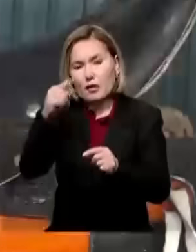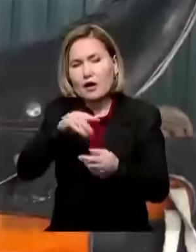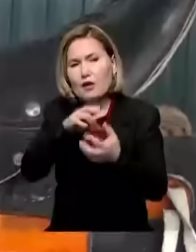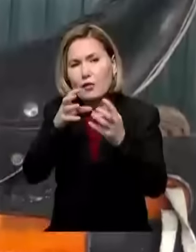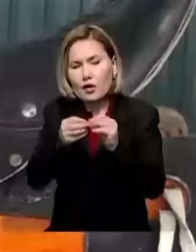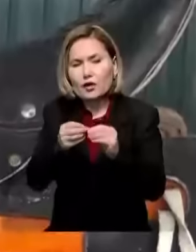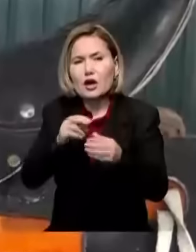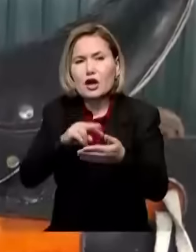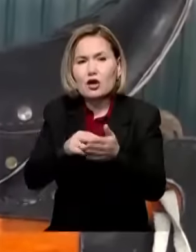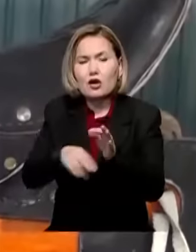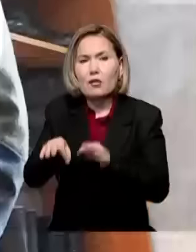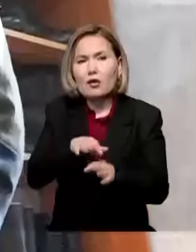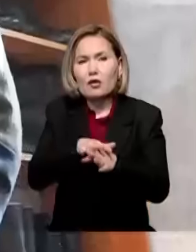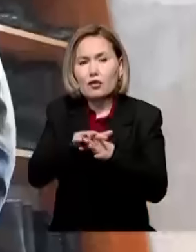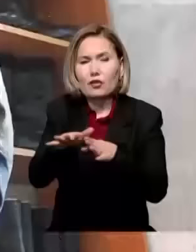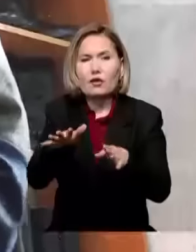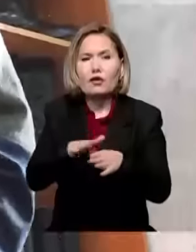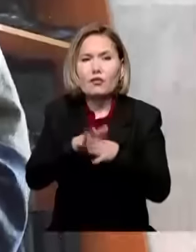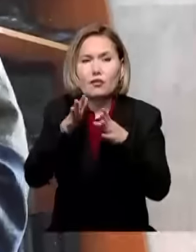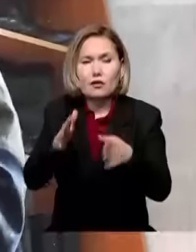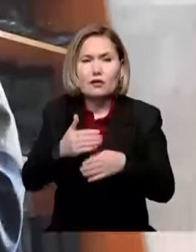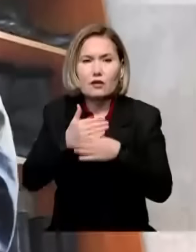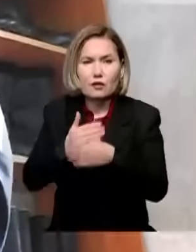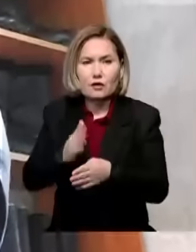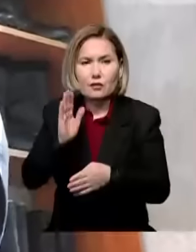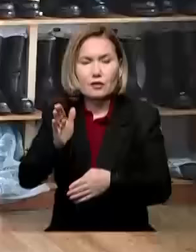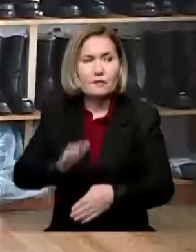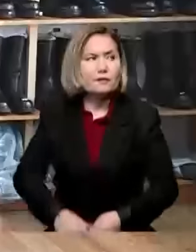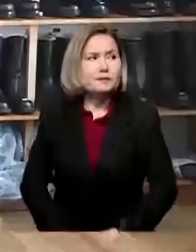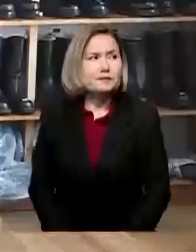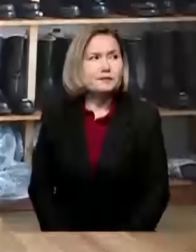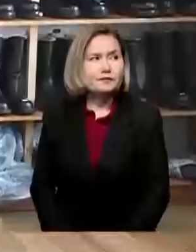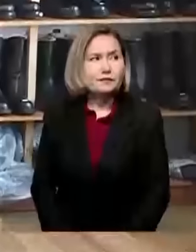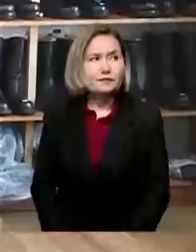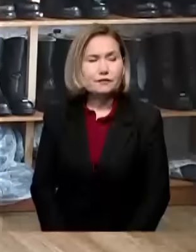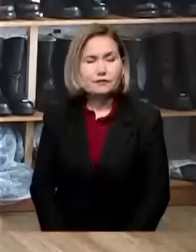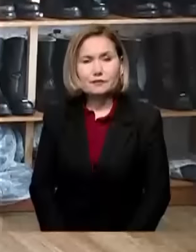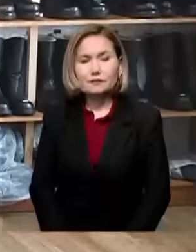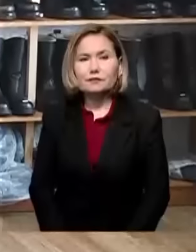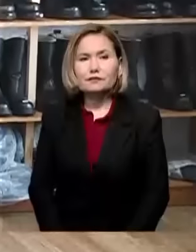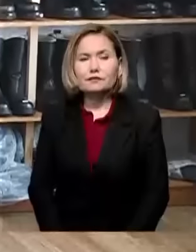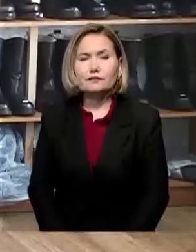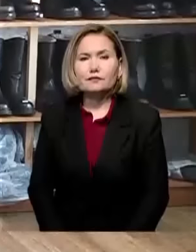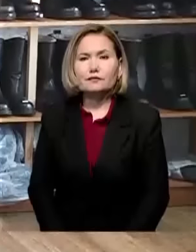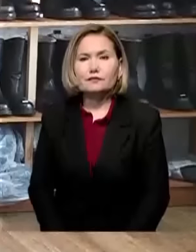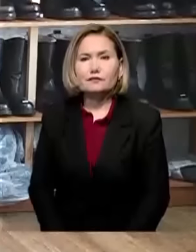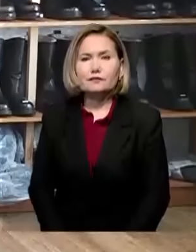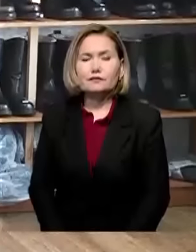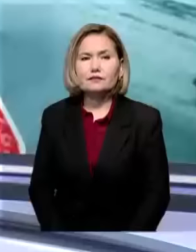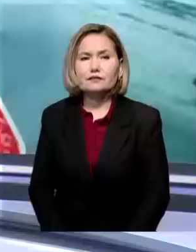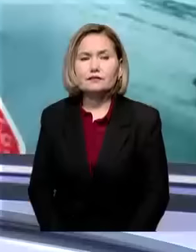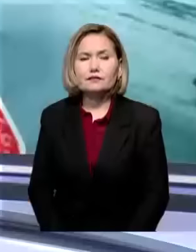жүзеге аспаған жобаларға басымдық берілмек. Азамат Қасым, Медет Өмірханов, 24 кезет, Абай облысы.